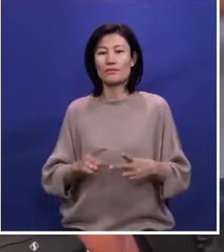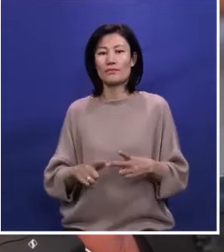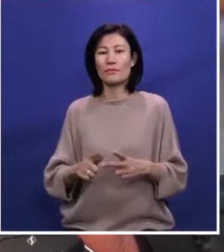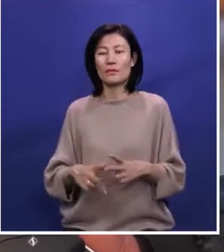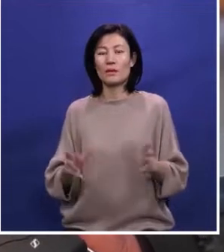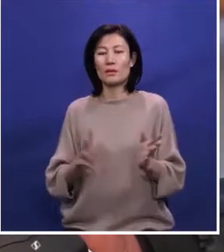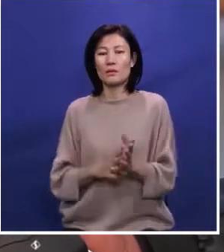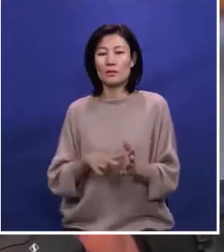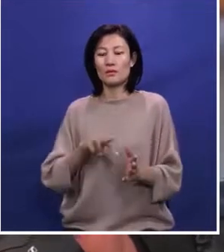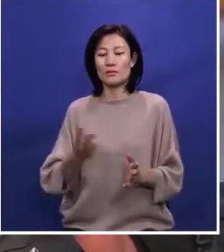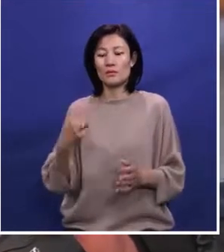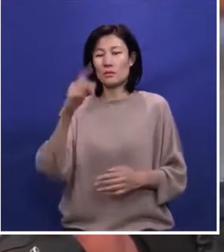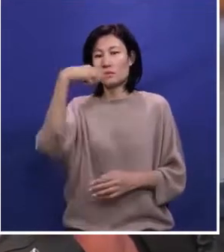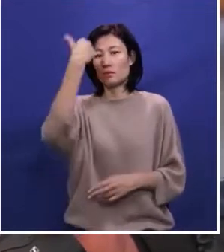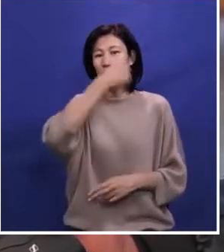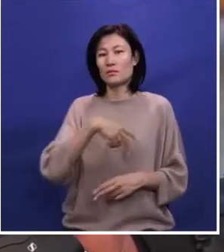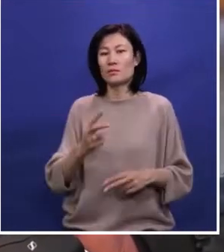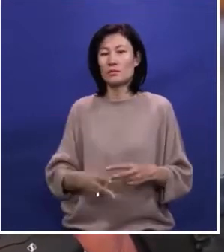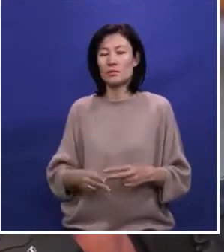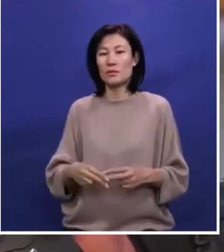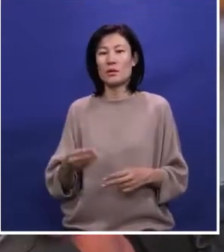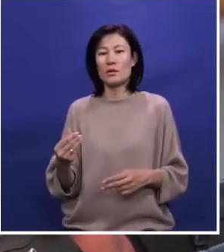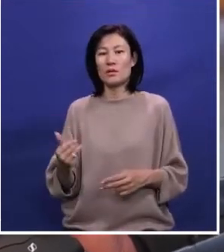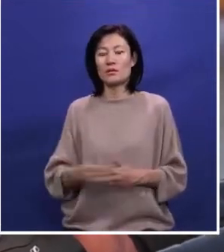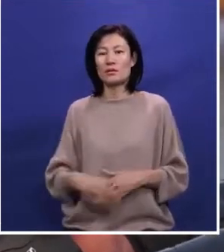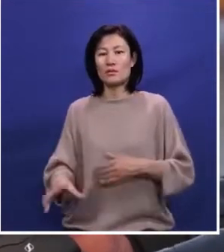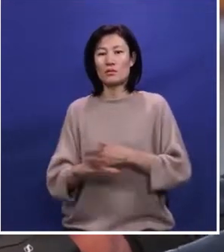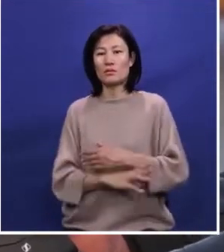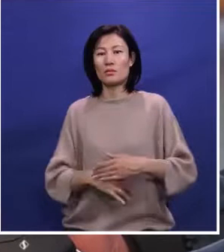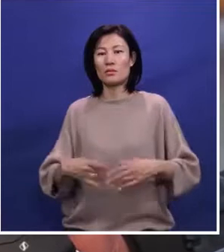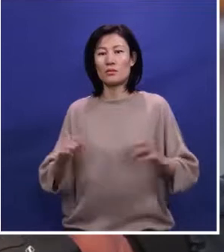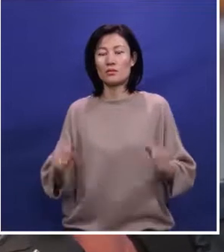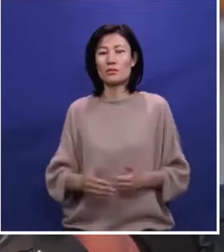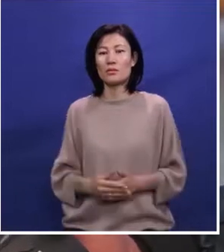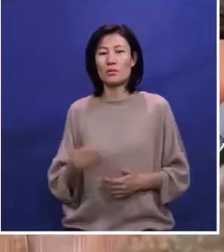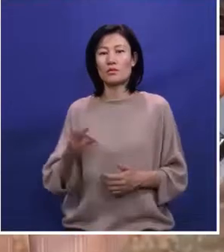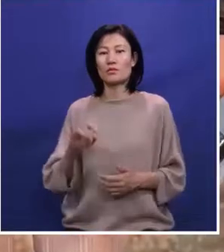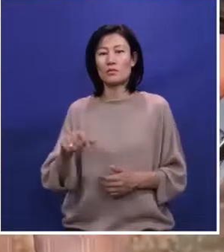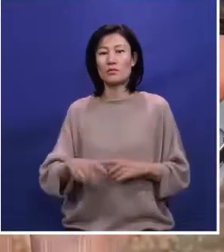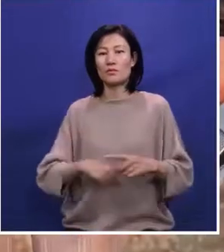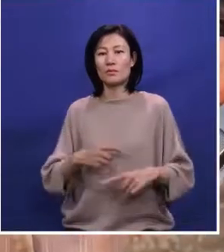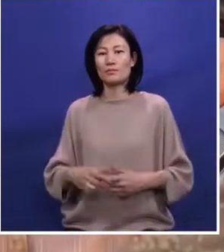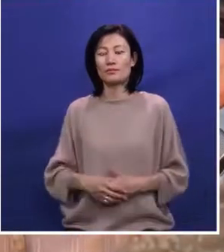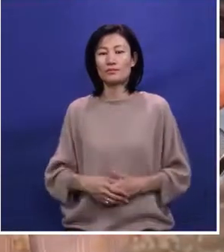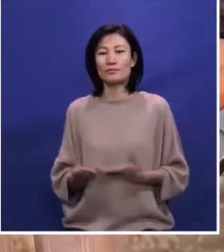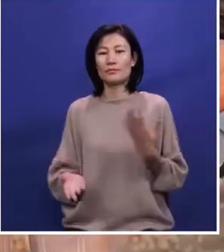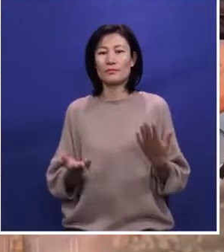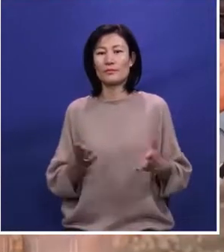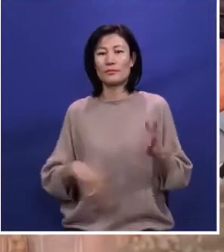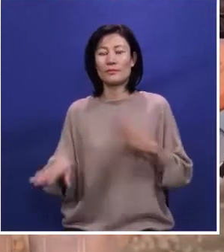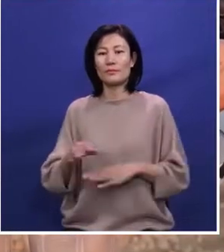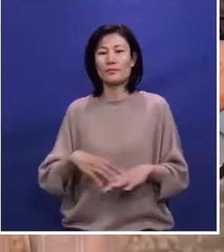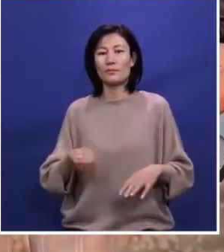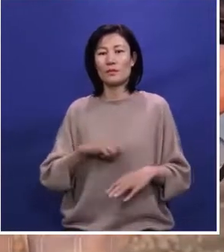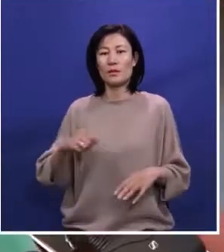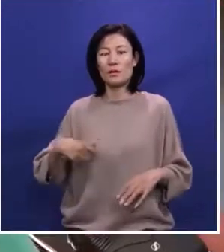миллиард теңгесін орындап отырмыз. Жылдың соңына дейін енді бенжеленген қаржыны толығымен орындаймыз деген жобамыз бар. Өндірілген өнім көлемі енді жалпы